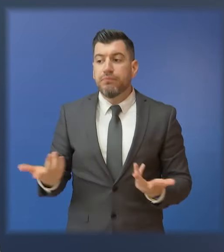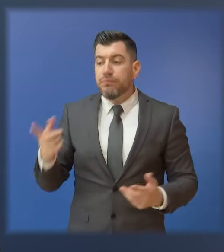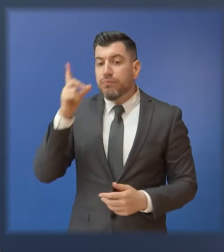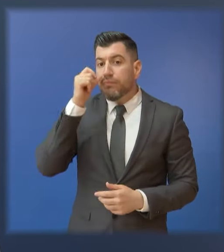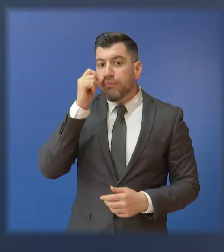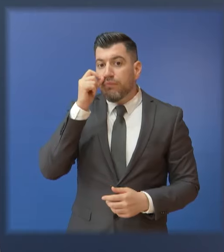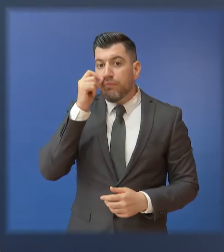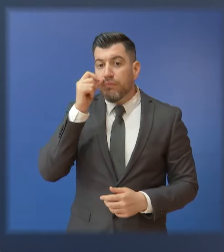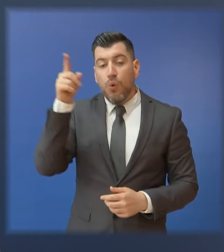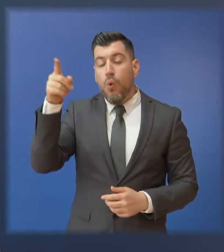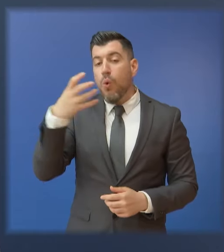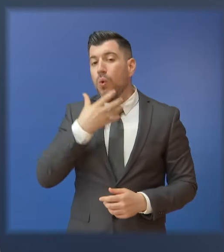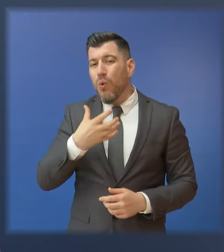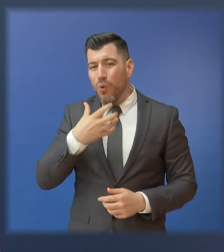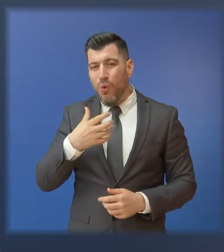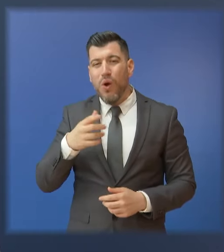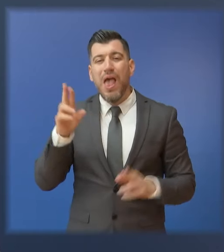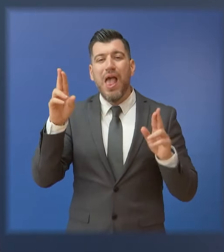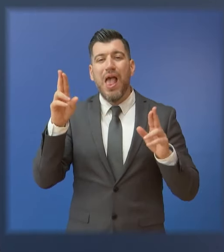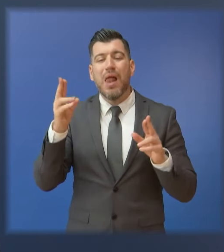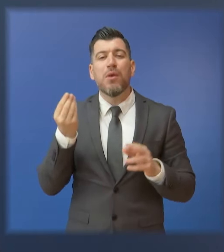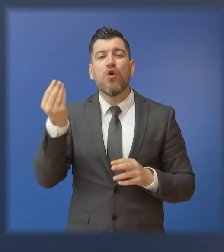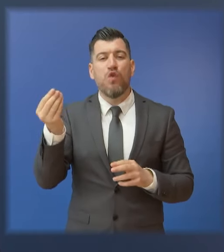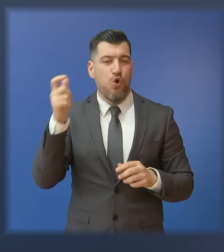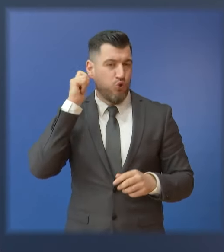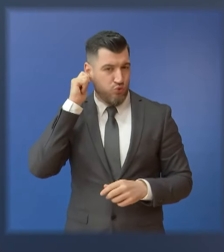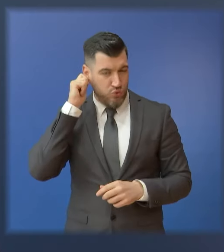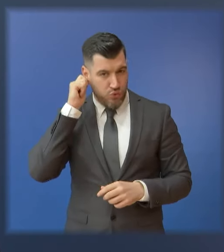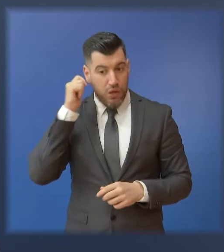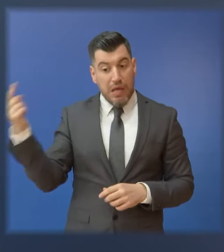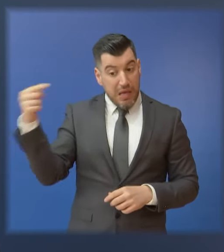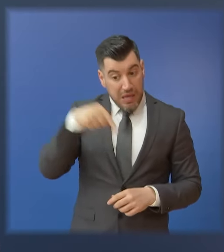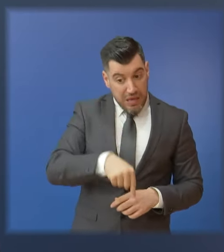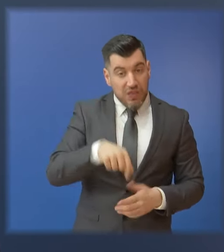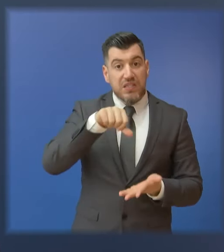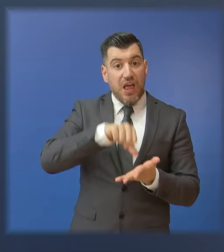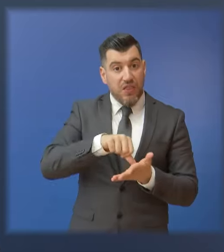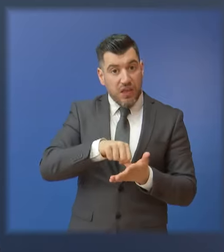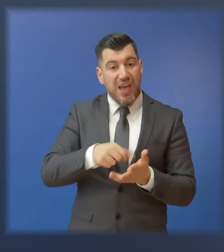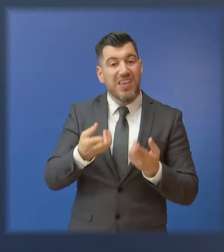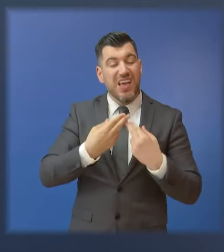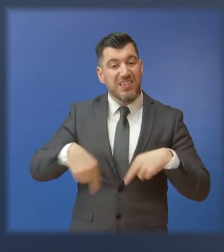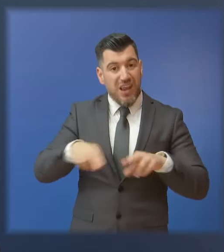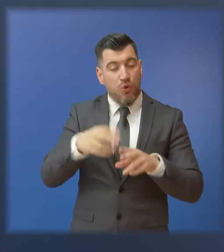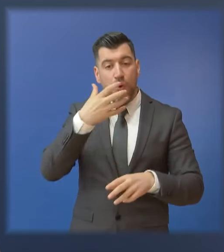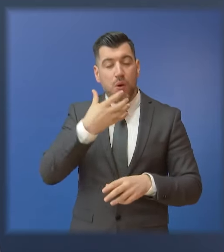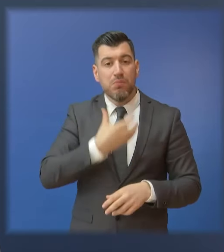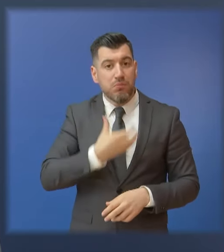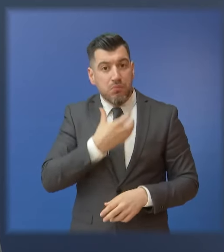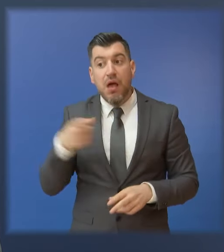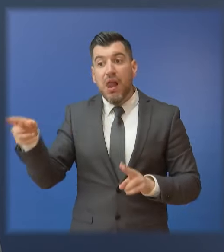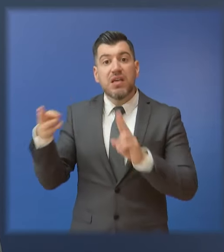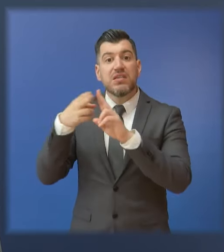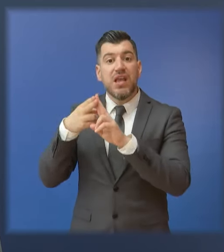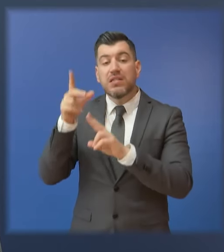στην αθήνα για το συνέδριο των αρχόντων του οικουμενικού πατριαρχείου στην αθήνα και δεν συναντήθηκε με τον κύριο μητσοτάκη ταυτόχρονα ο